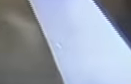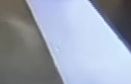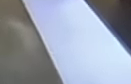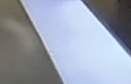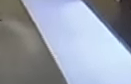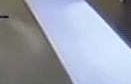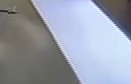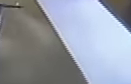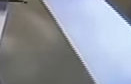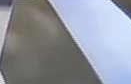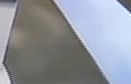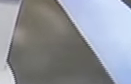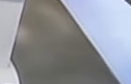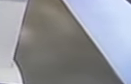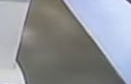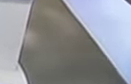na Ahmed Darwesh.